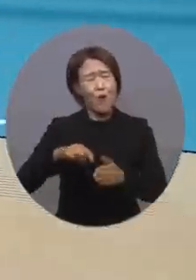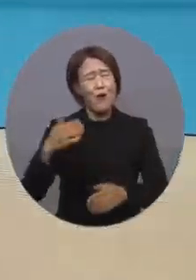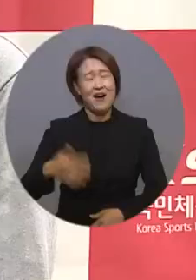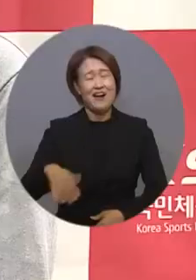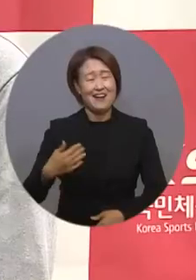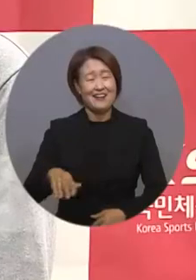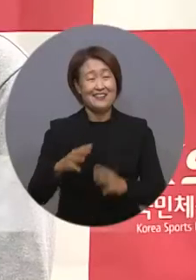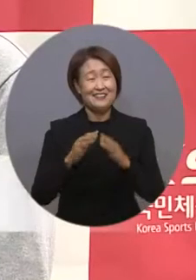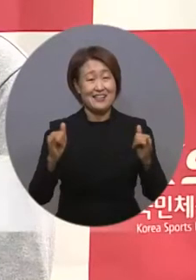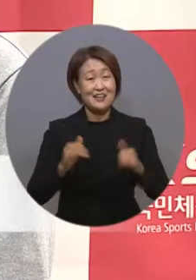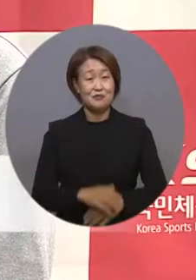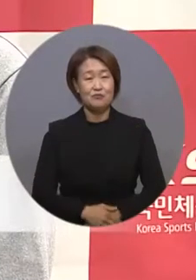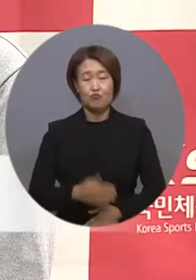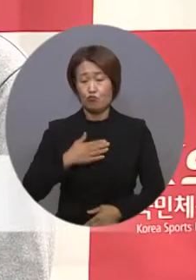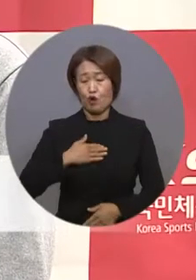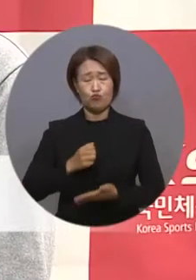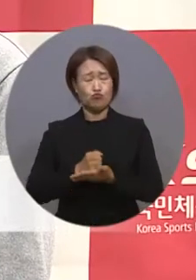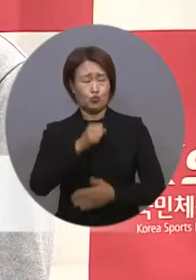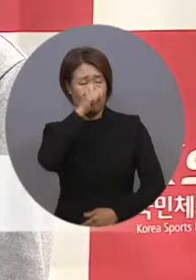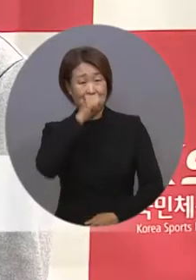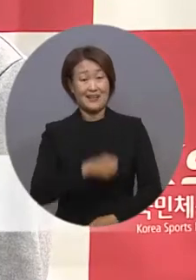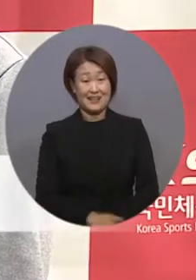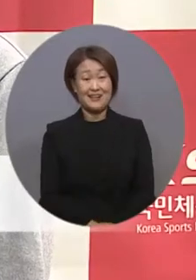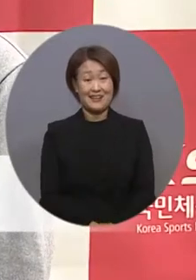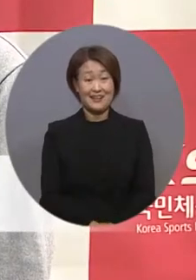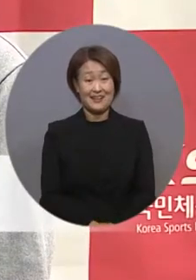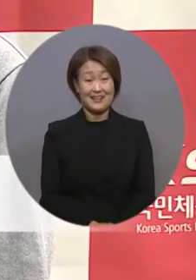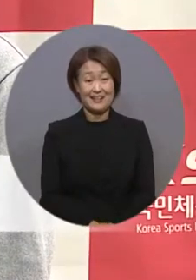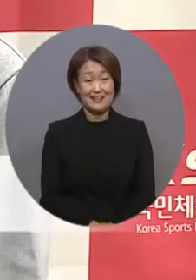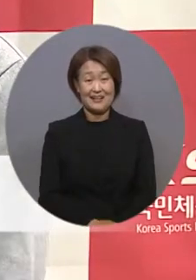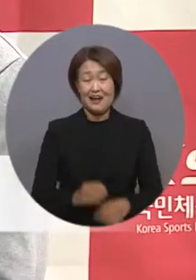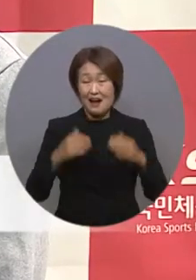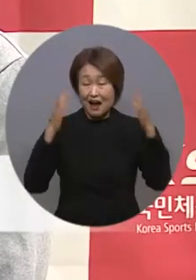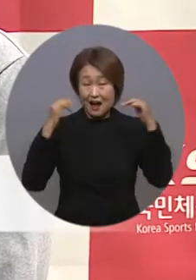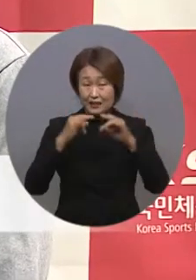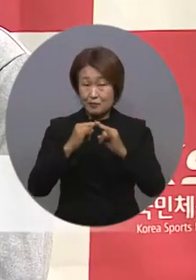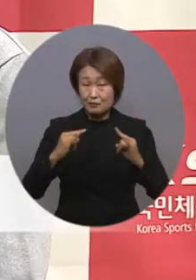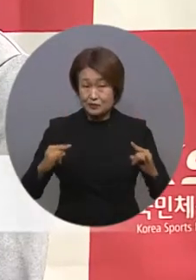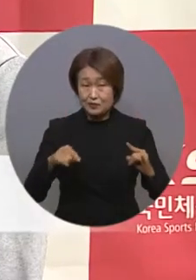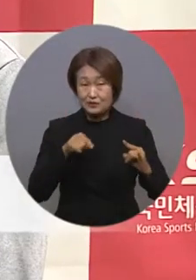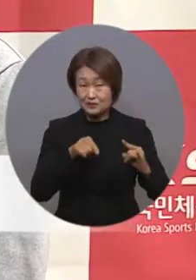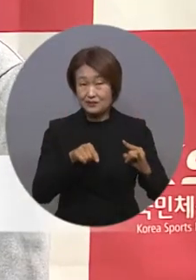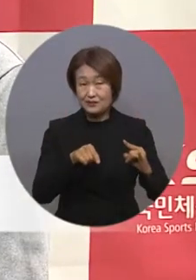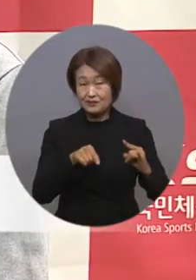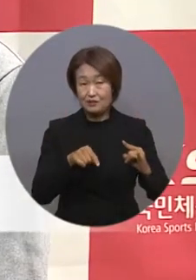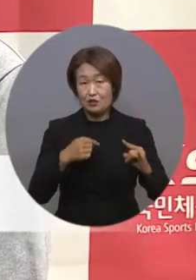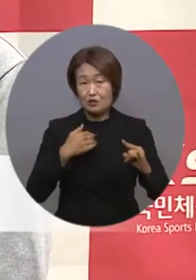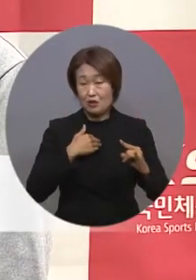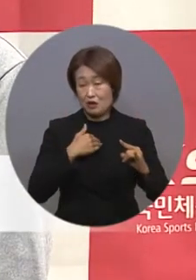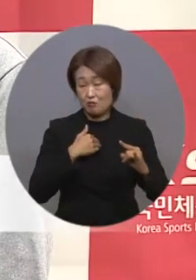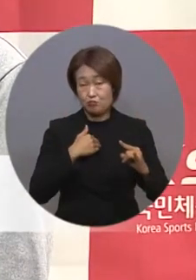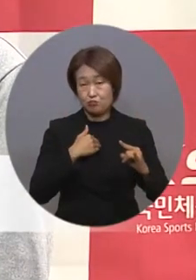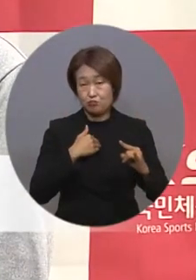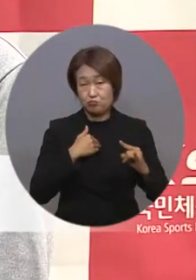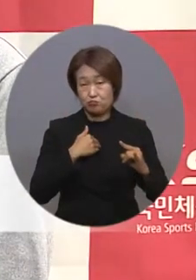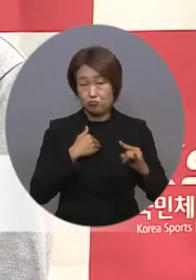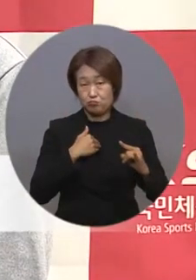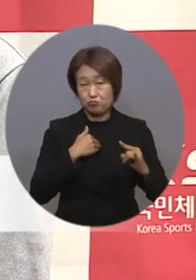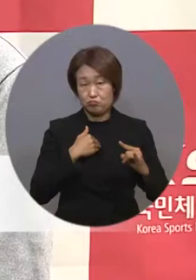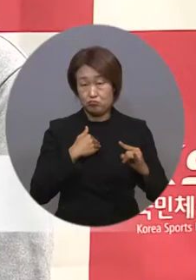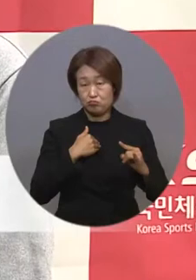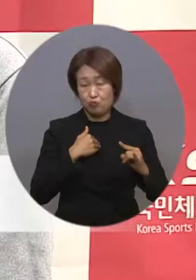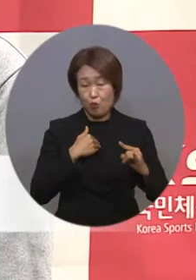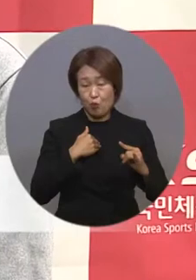됐습니다. 운 좋게 되게 하계 캠프, 2001년에서 하는 하계 캠프 거기